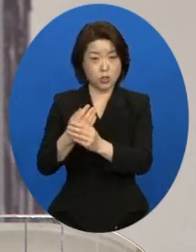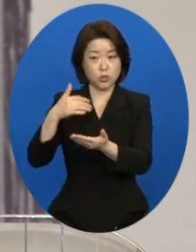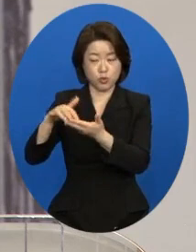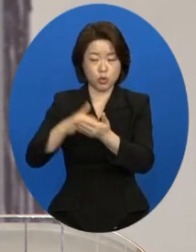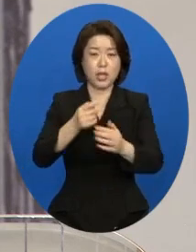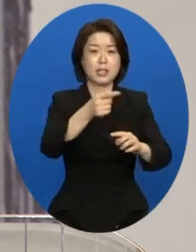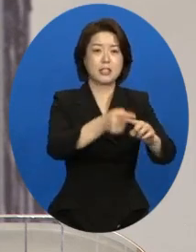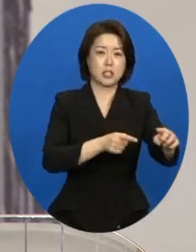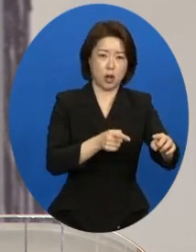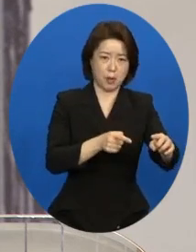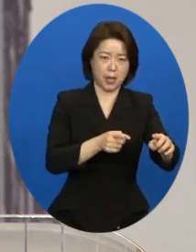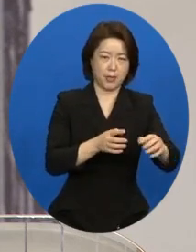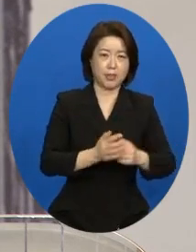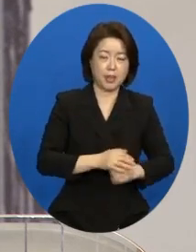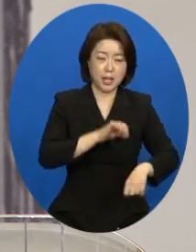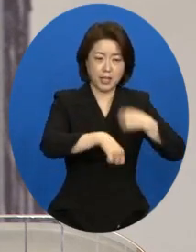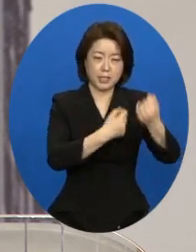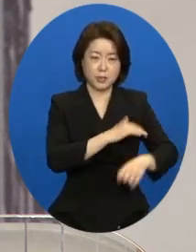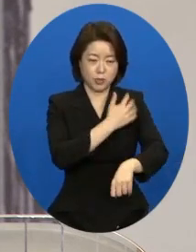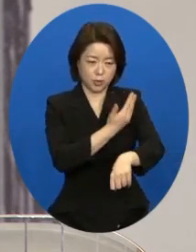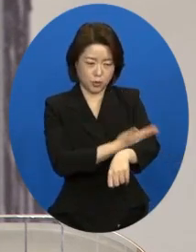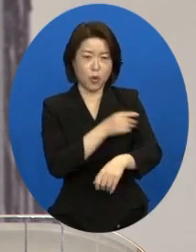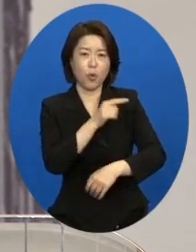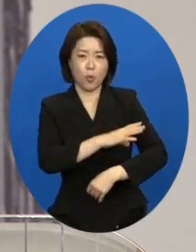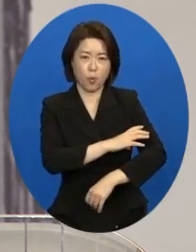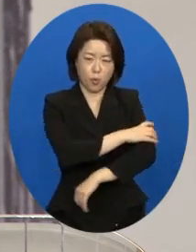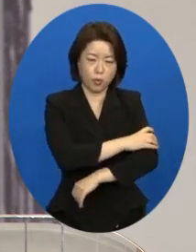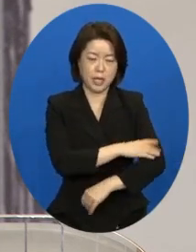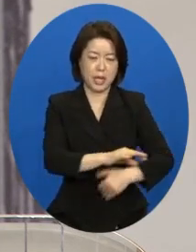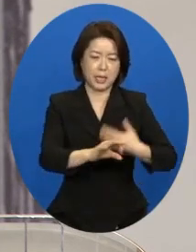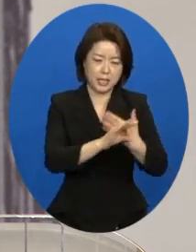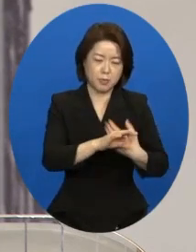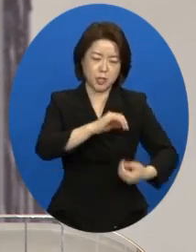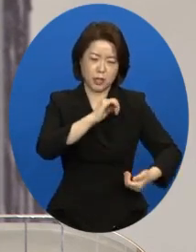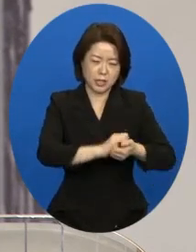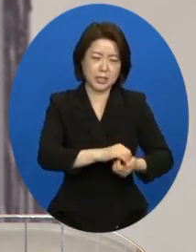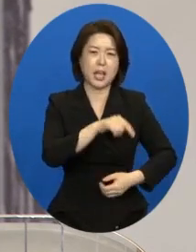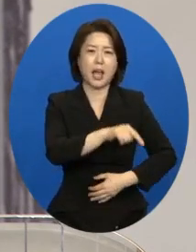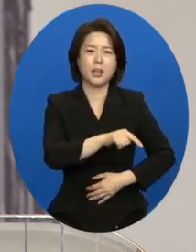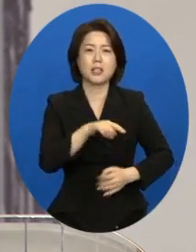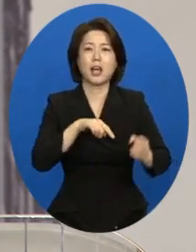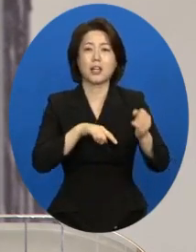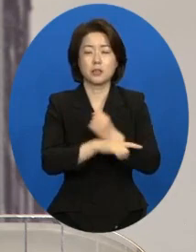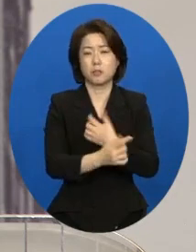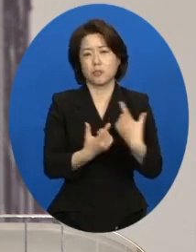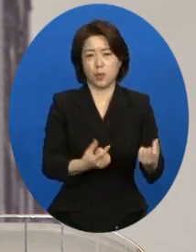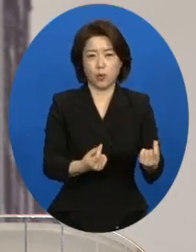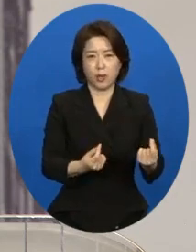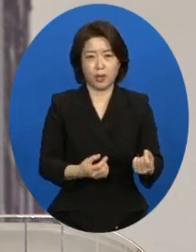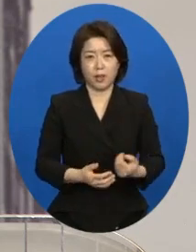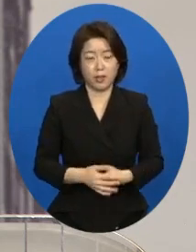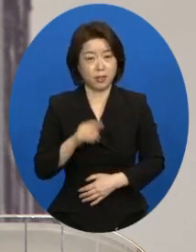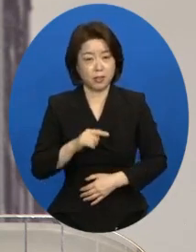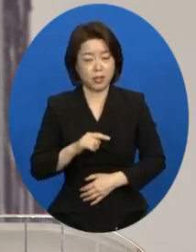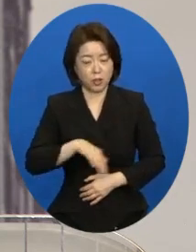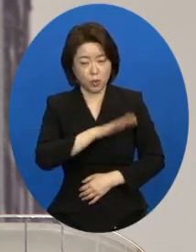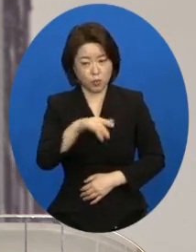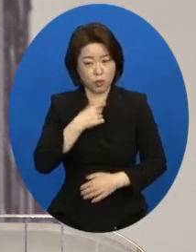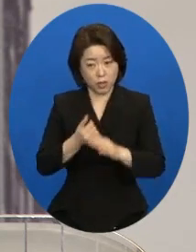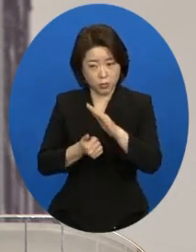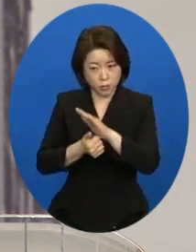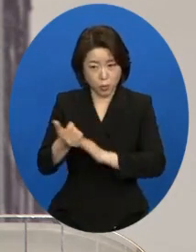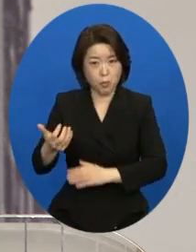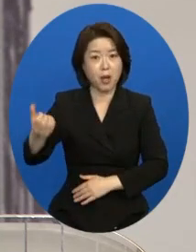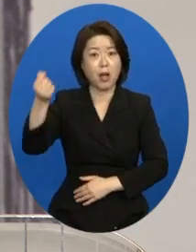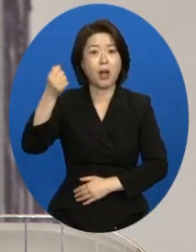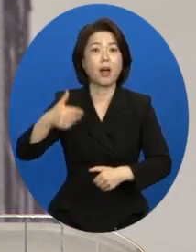때문에 짐승의 권세는 일시적이고 제한적이다라는 의미예요. 여기에 우리가 소망을 가져야 됩니다.